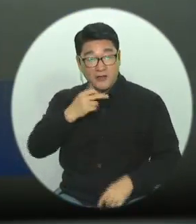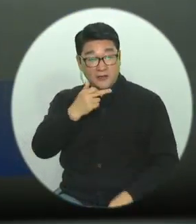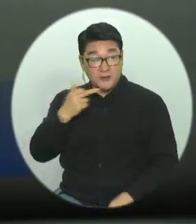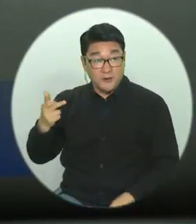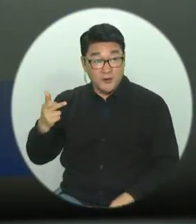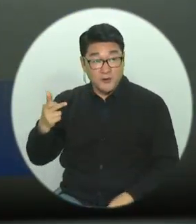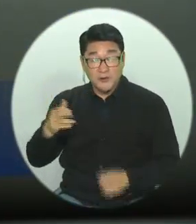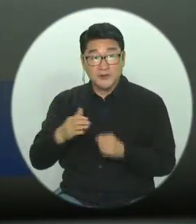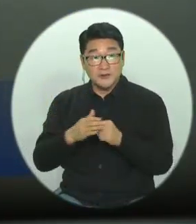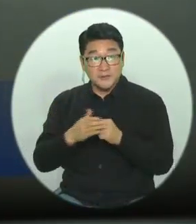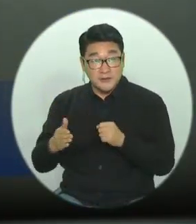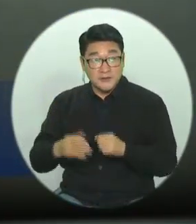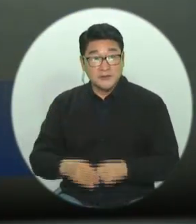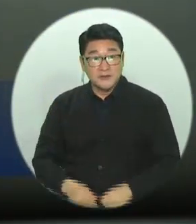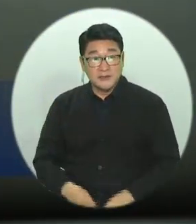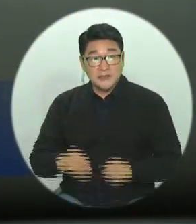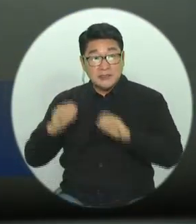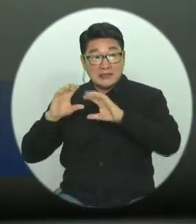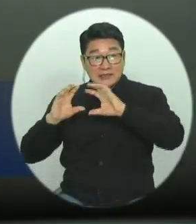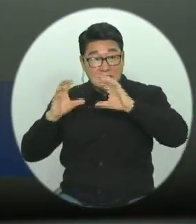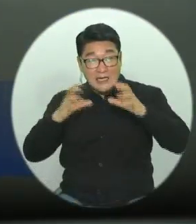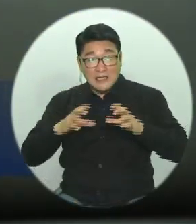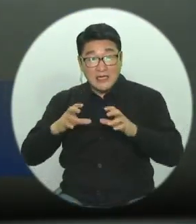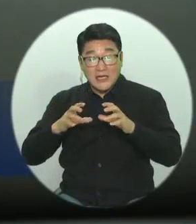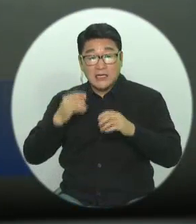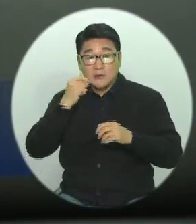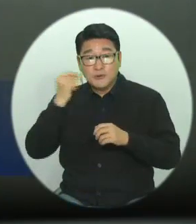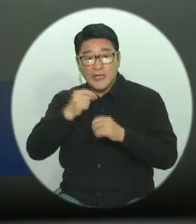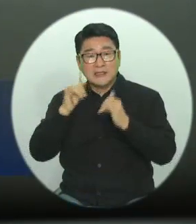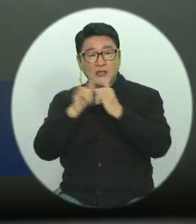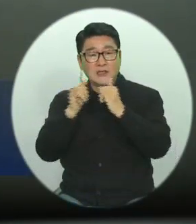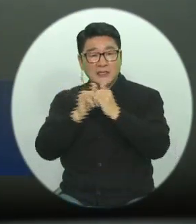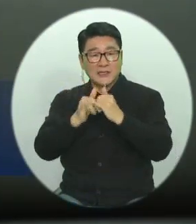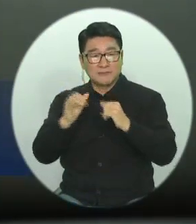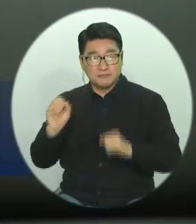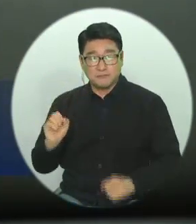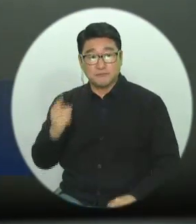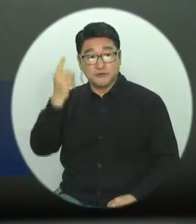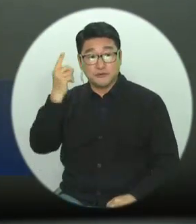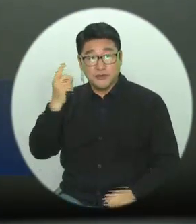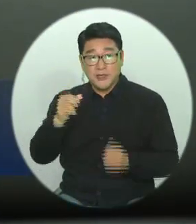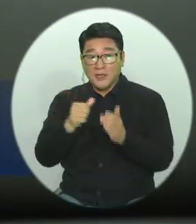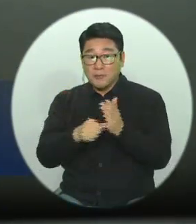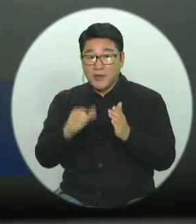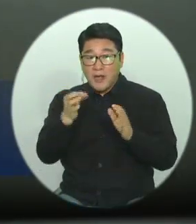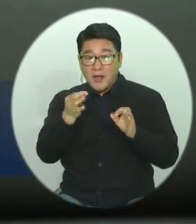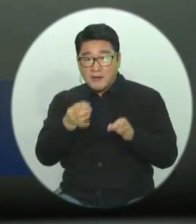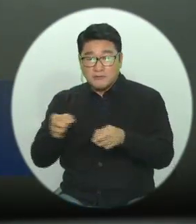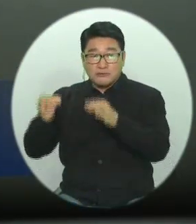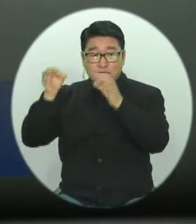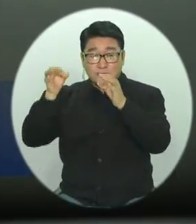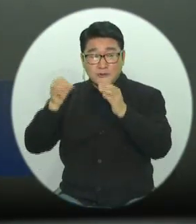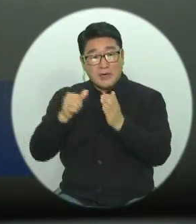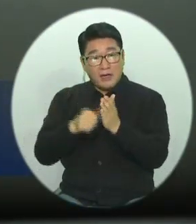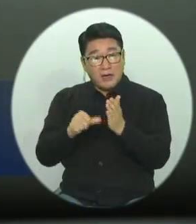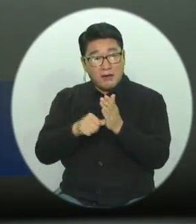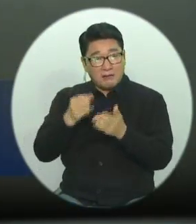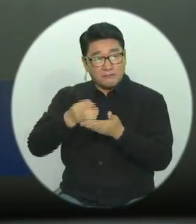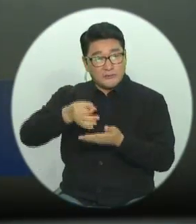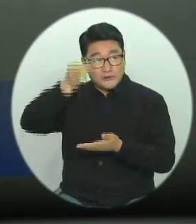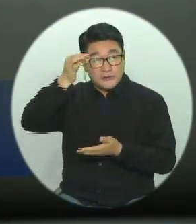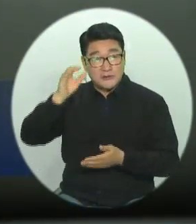지금 뭐요 체계 구라의 전쟁이나 그런 것 때문에 물가가 인상되어서 자재값이